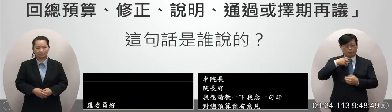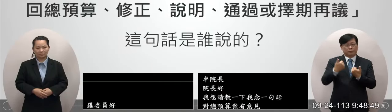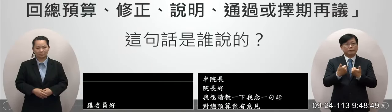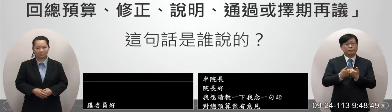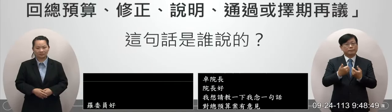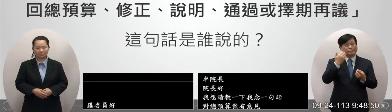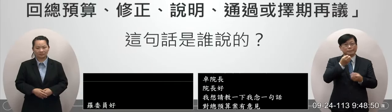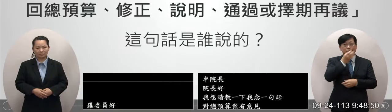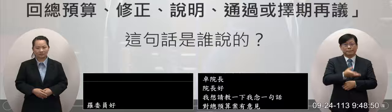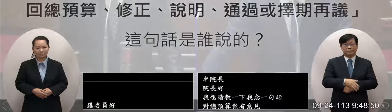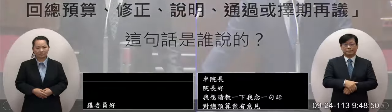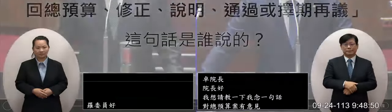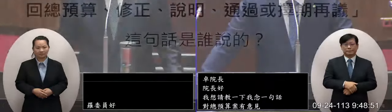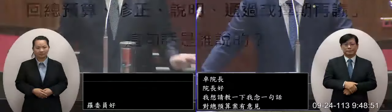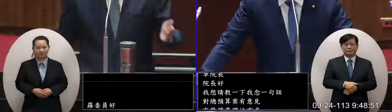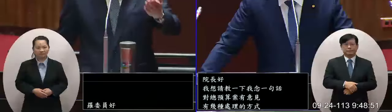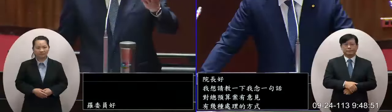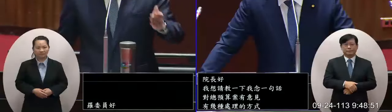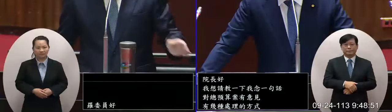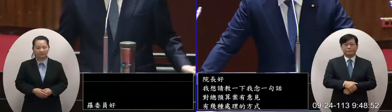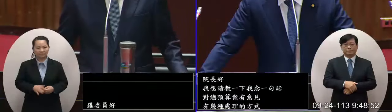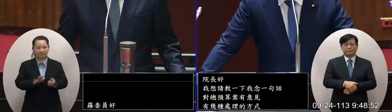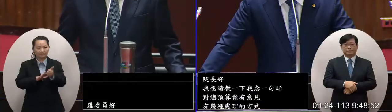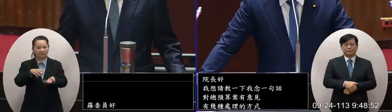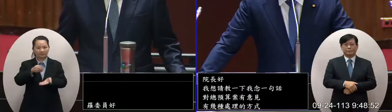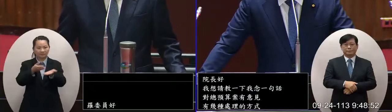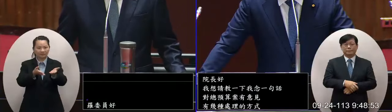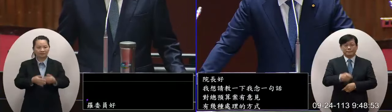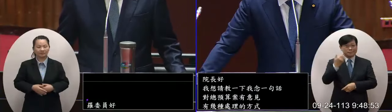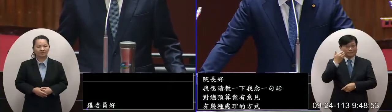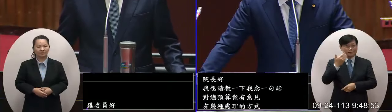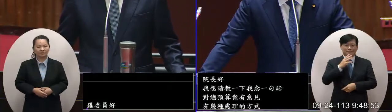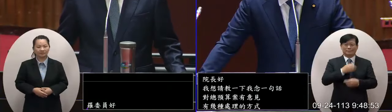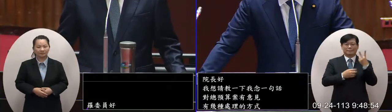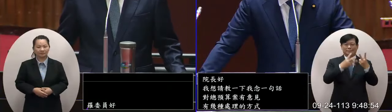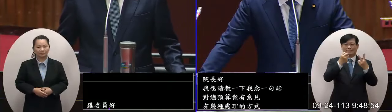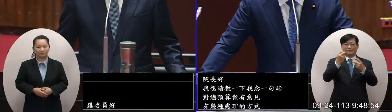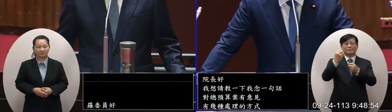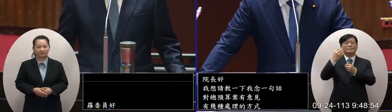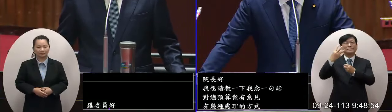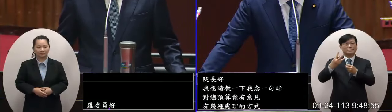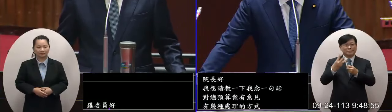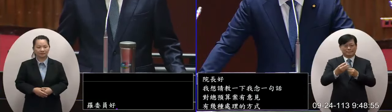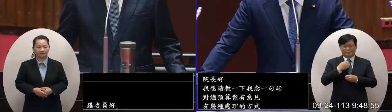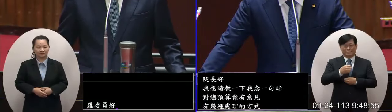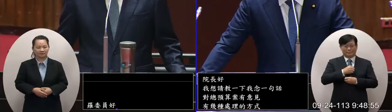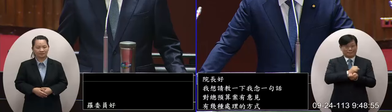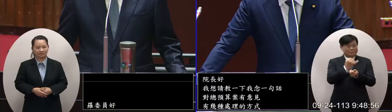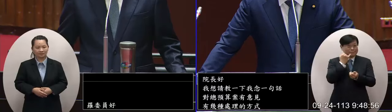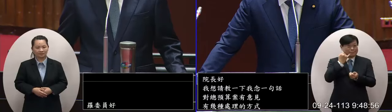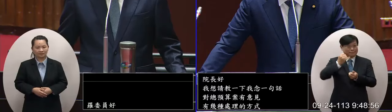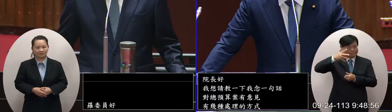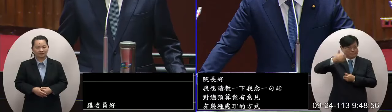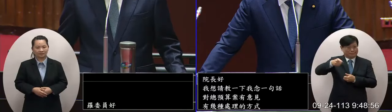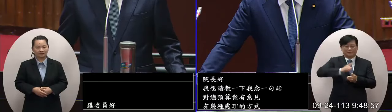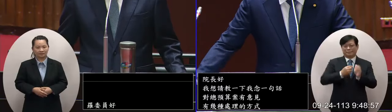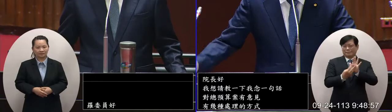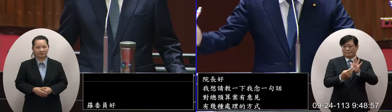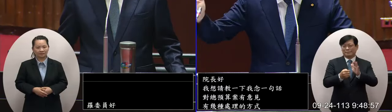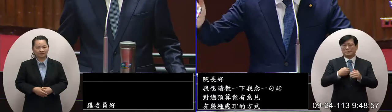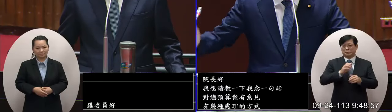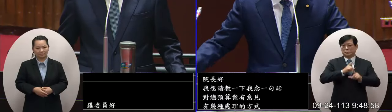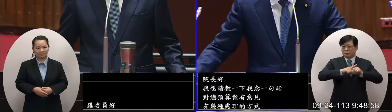这句话谁说的？ 委员说的。 这句话是2003年柯建铭说的，好，我